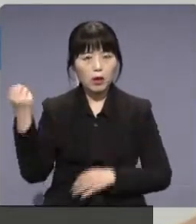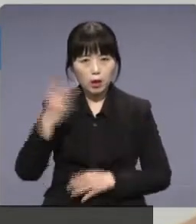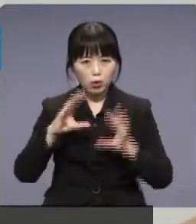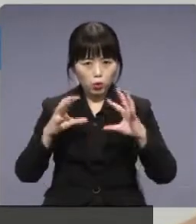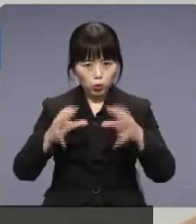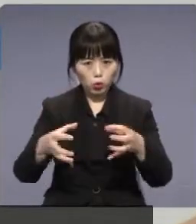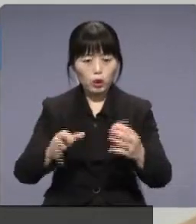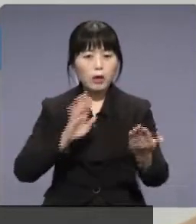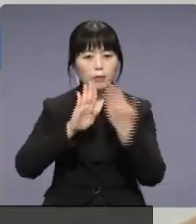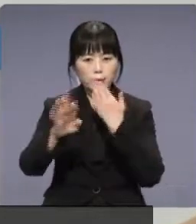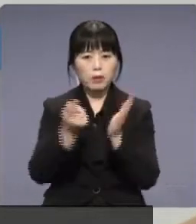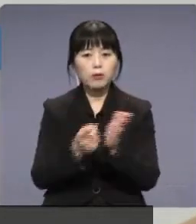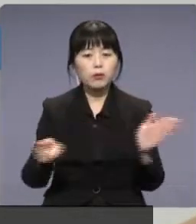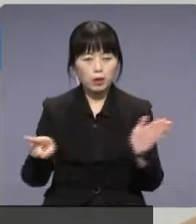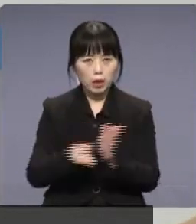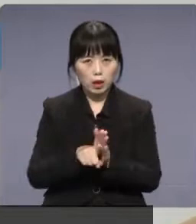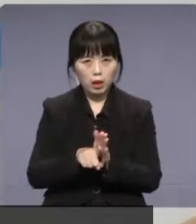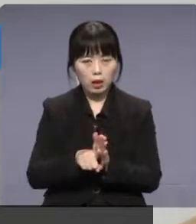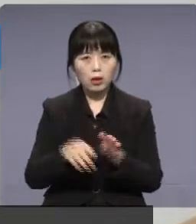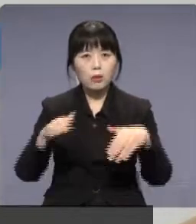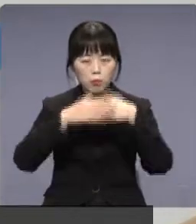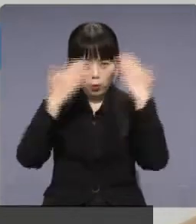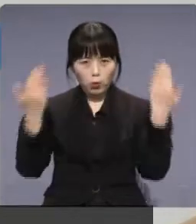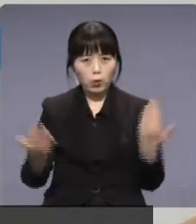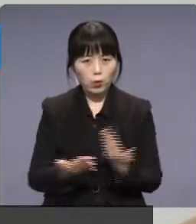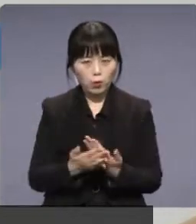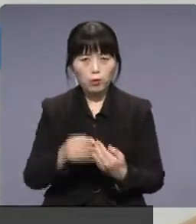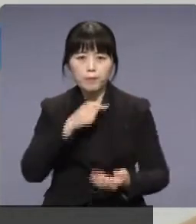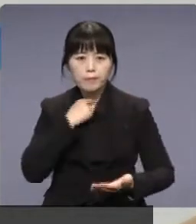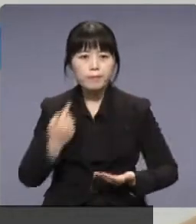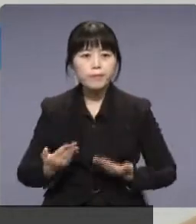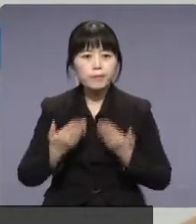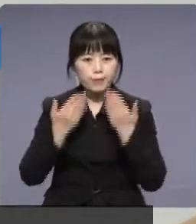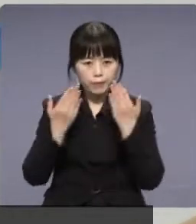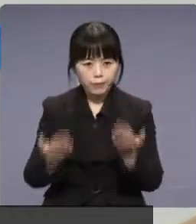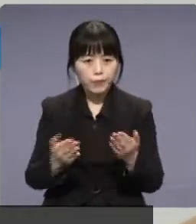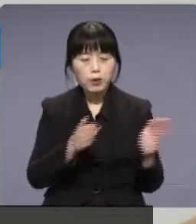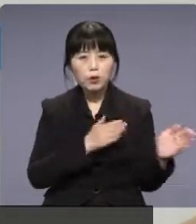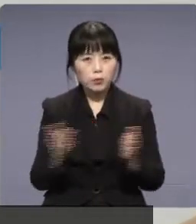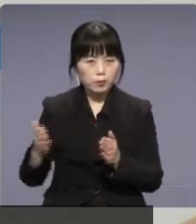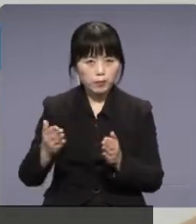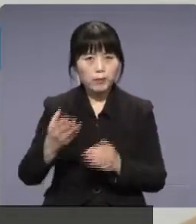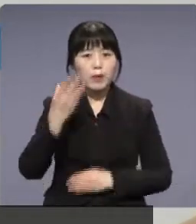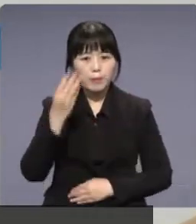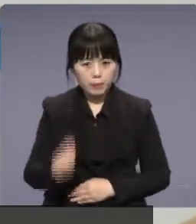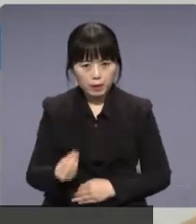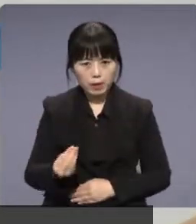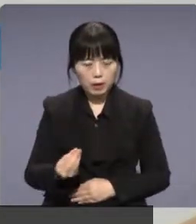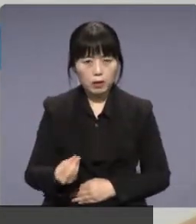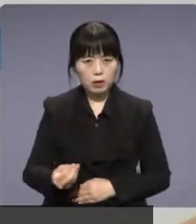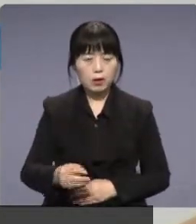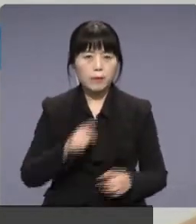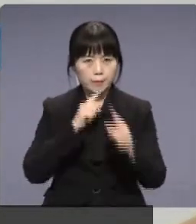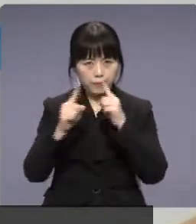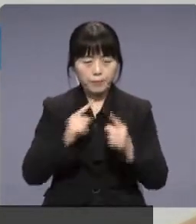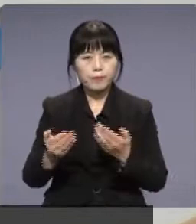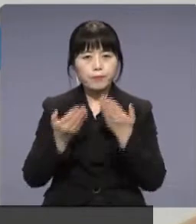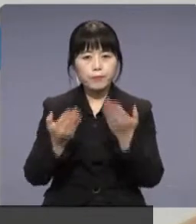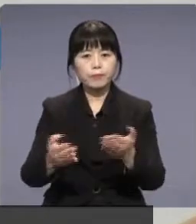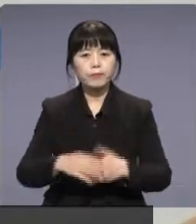국민과 국가의 미래를 위해 모든 것을 바치고 헌신할 준비가 되었음을